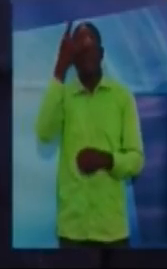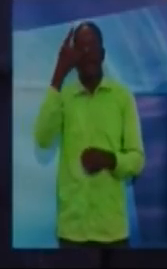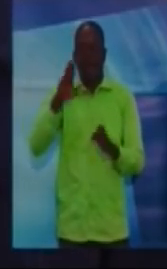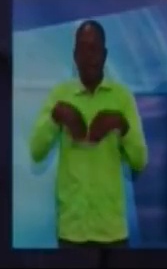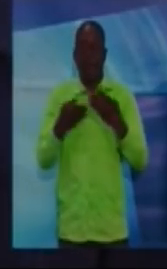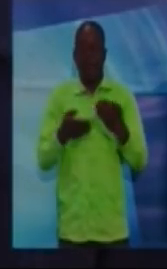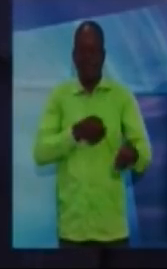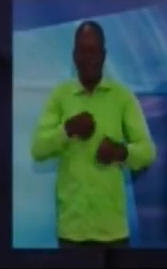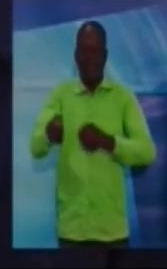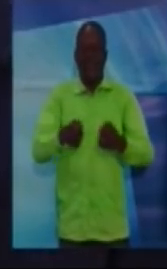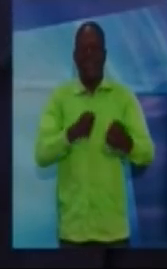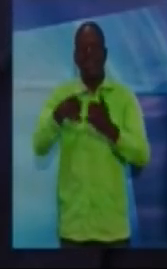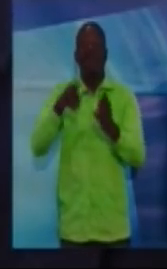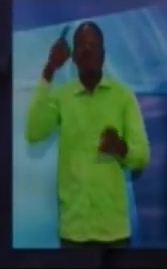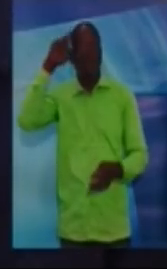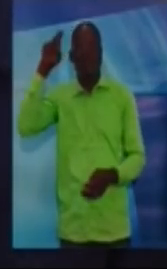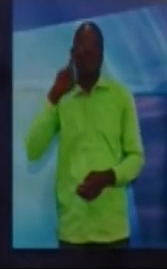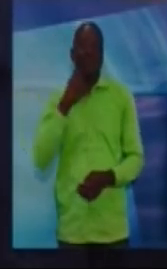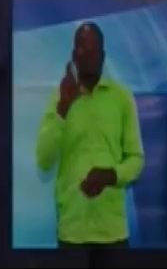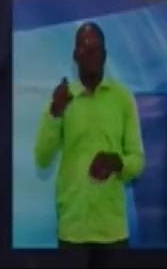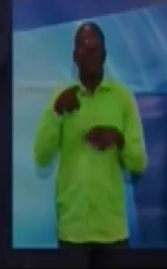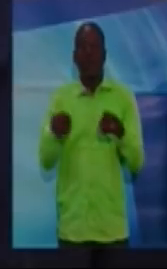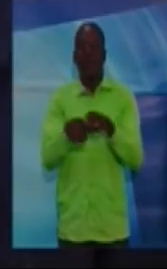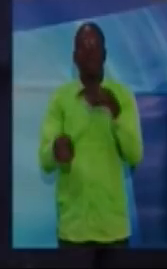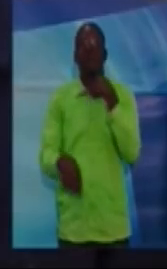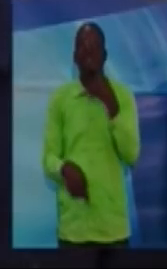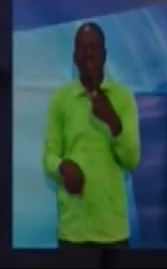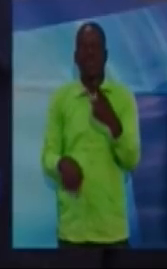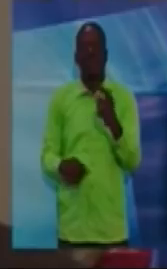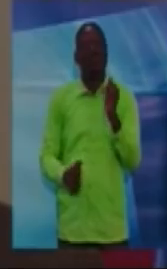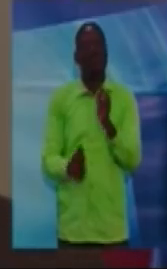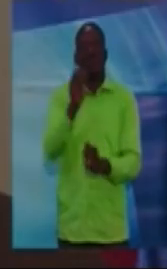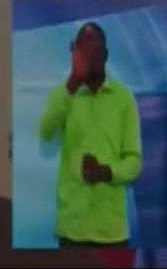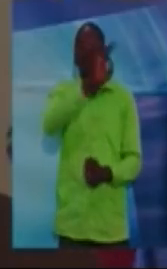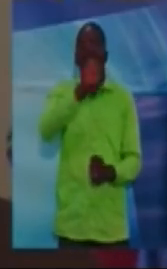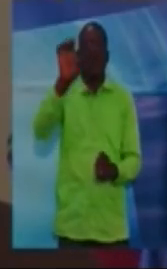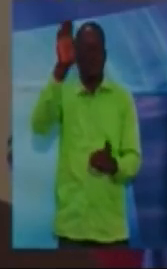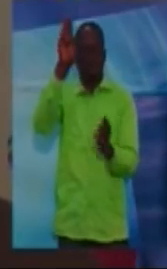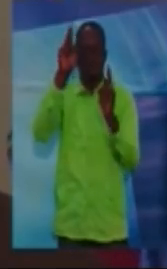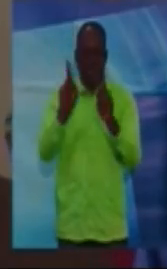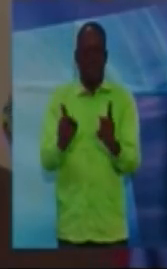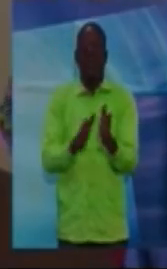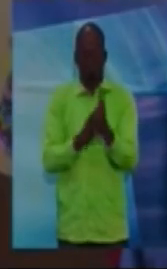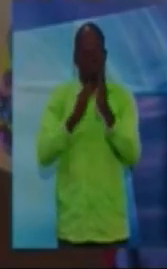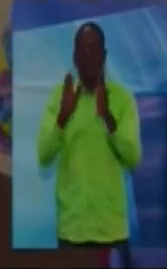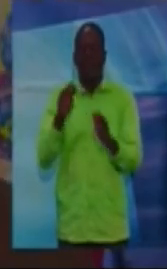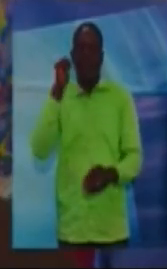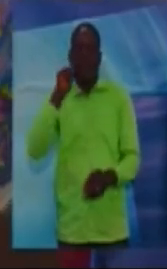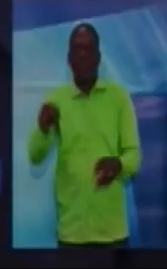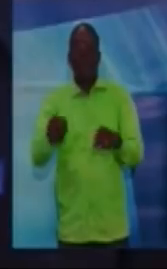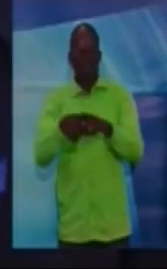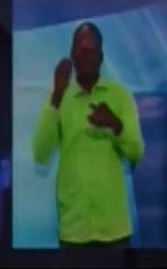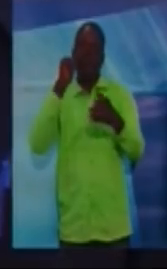faut gérer les règles, comme on le dit communément. On peut estimer à près de 800 personnes, c'est-à-dire 800 élèves, des filles comme des